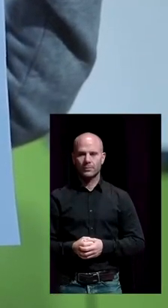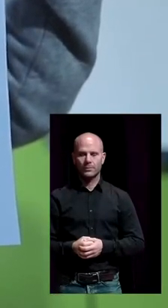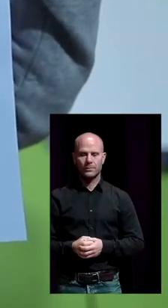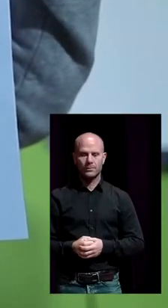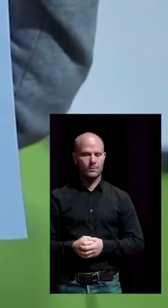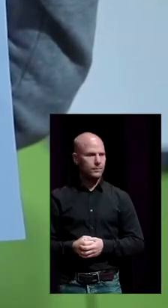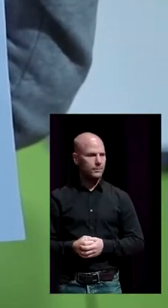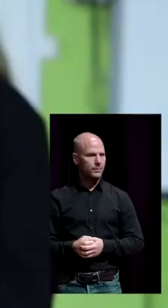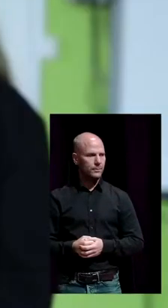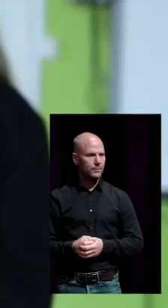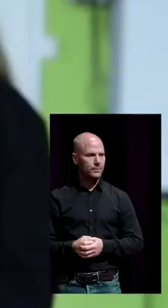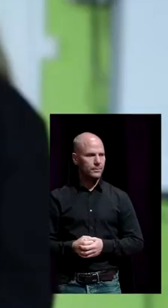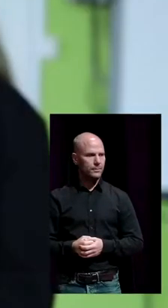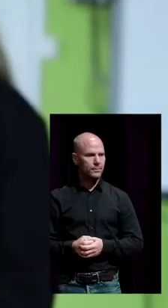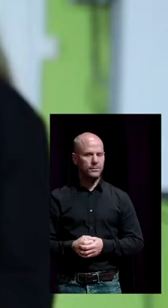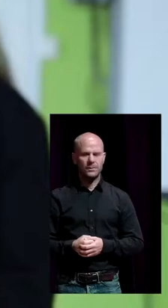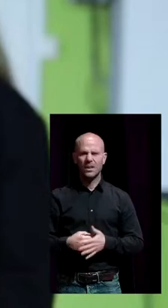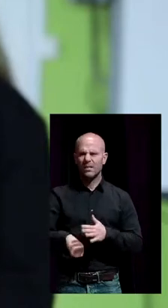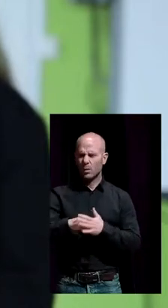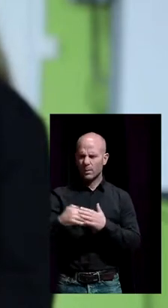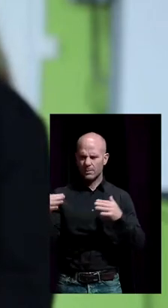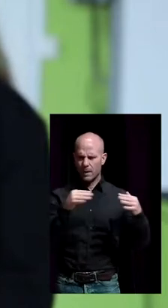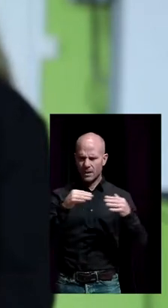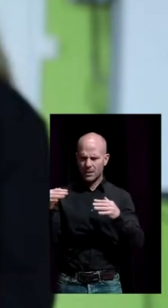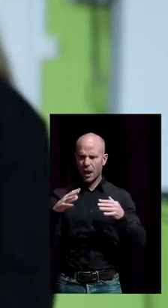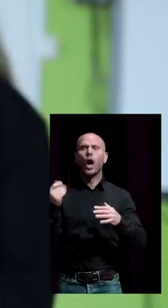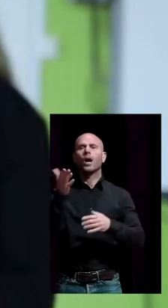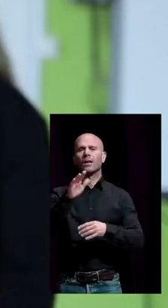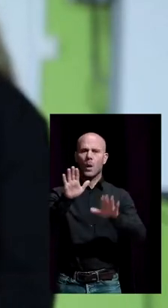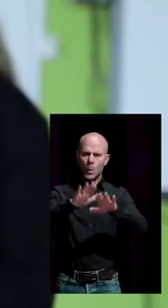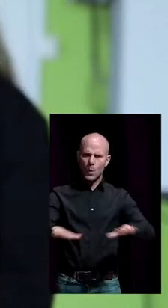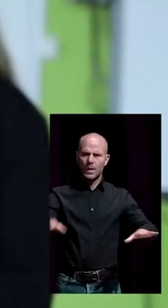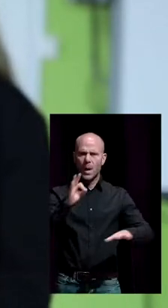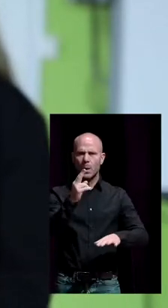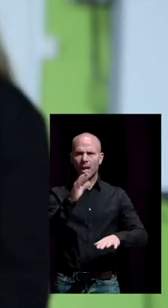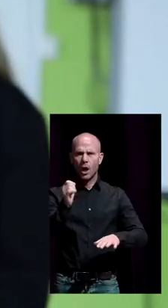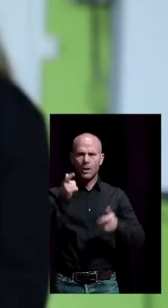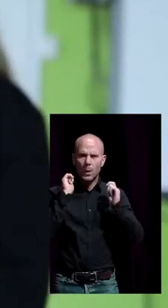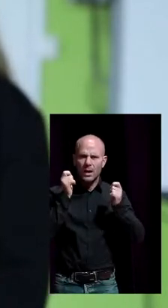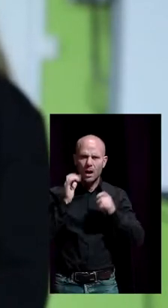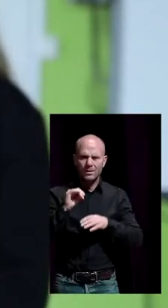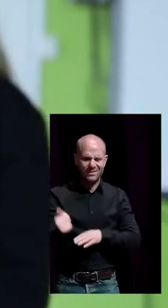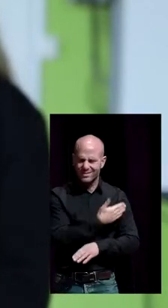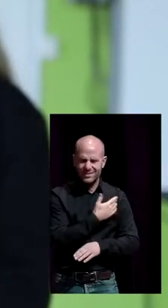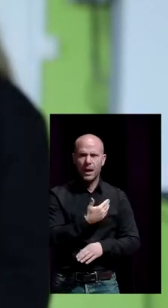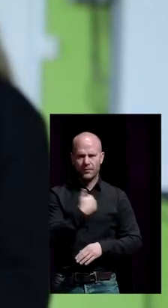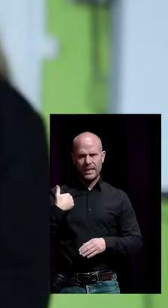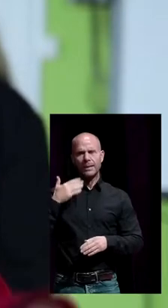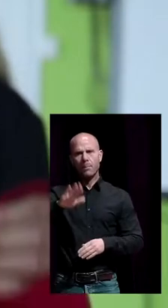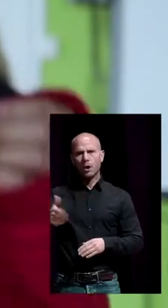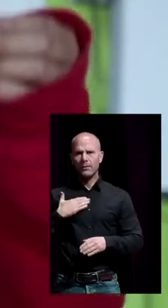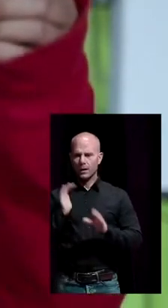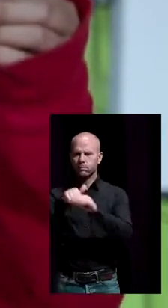Stoppa huliganer på fotbollsmatcher så att barn också får gå på matcherna. Det tycker vi är orättvist. Vi vill också gå på matcherna.